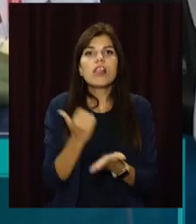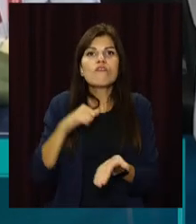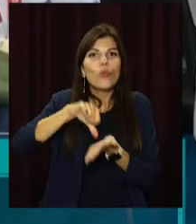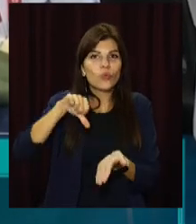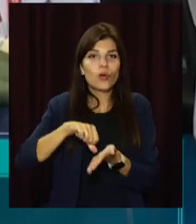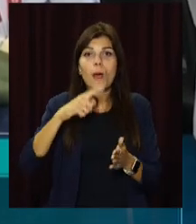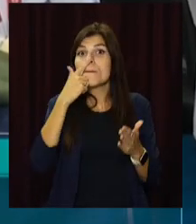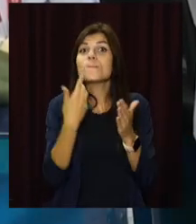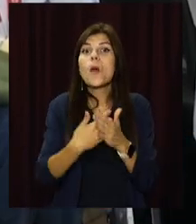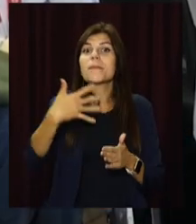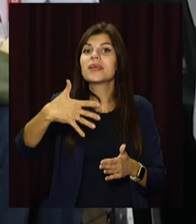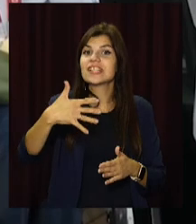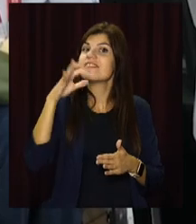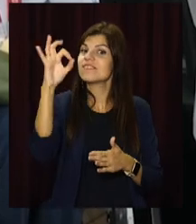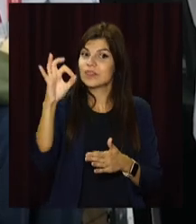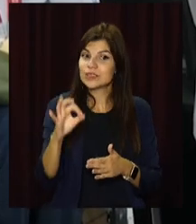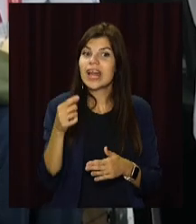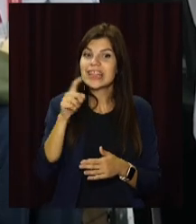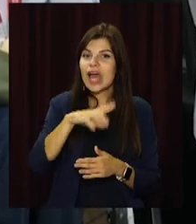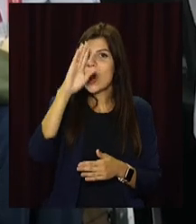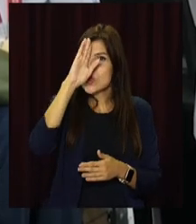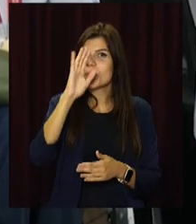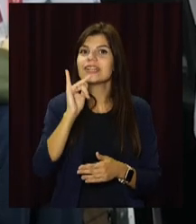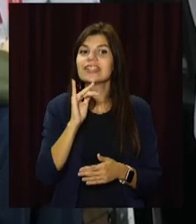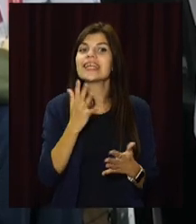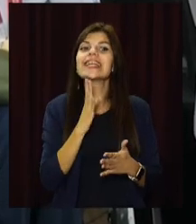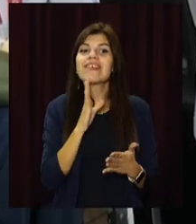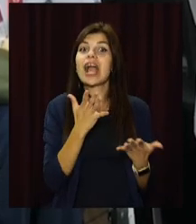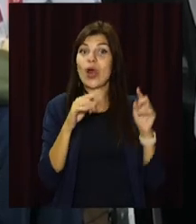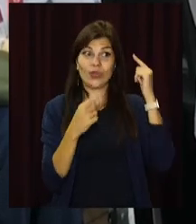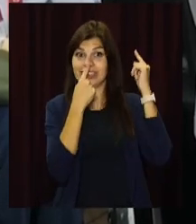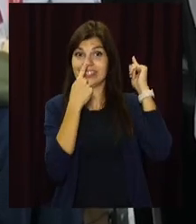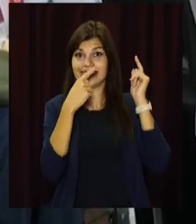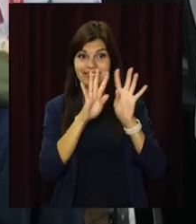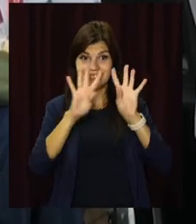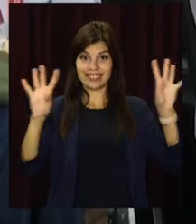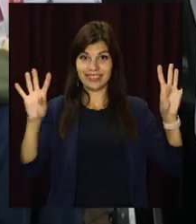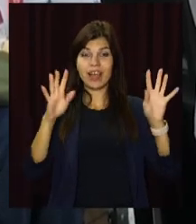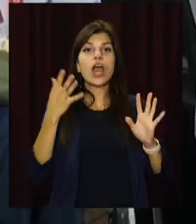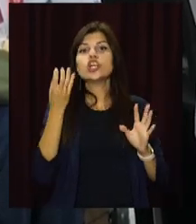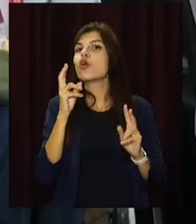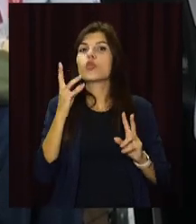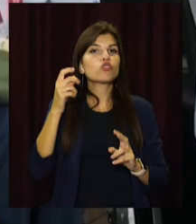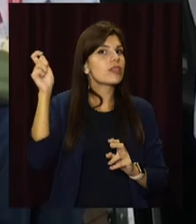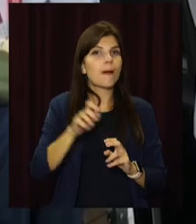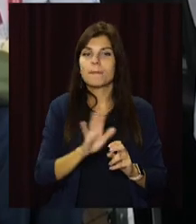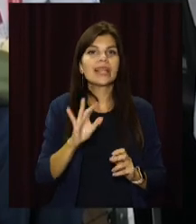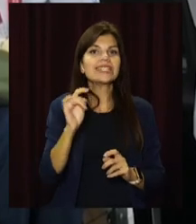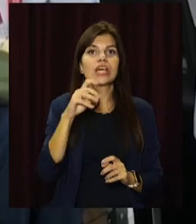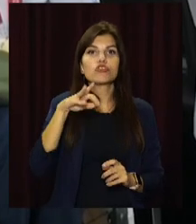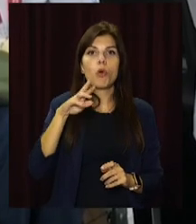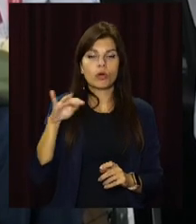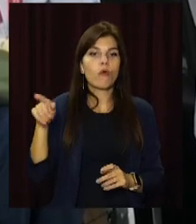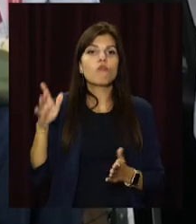Понад 50% тих хлопців і дівчат, які тут стоять, і ті, хто ще не приїхали з Токіо,